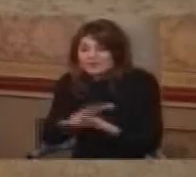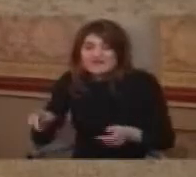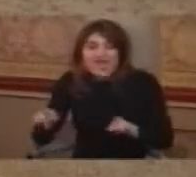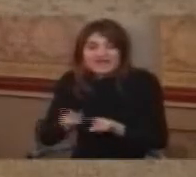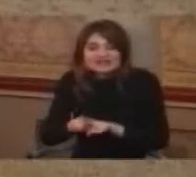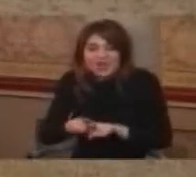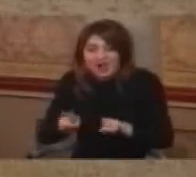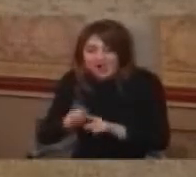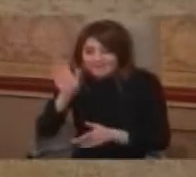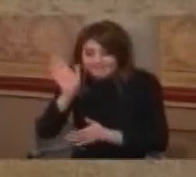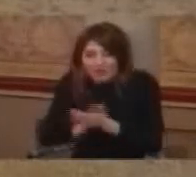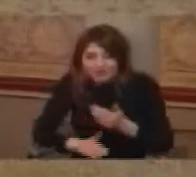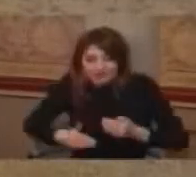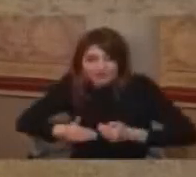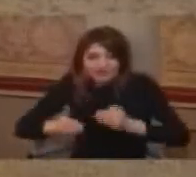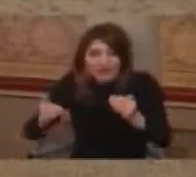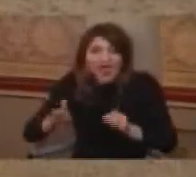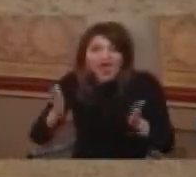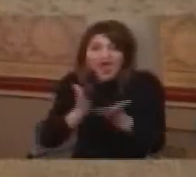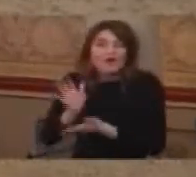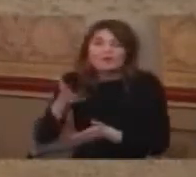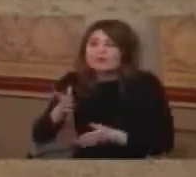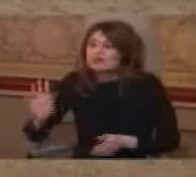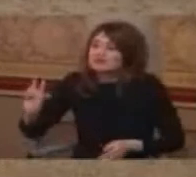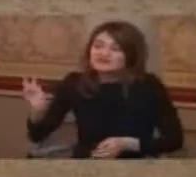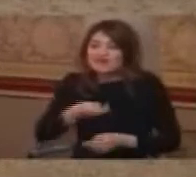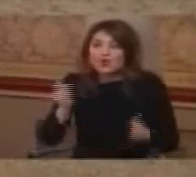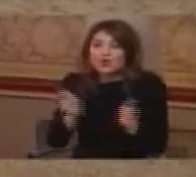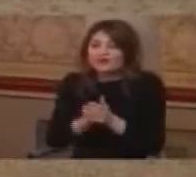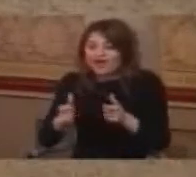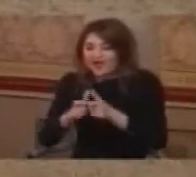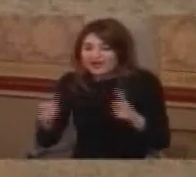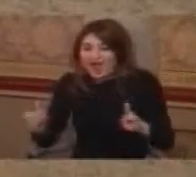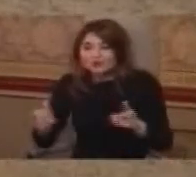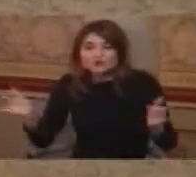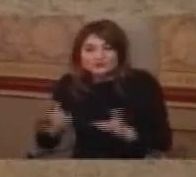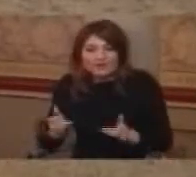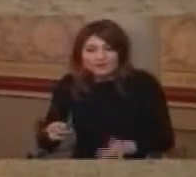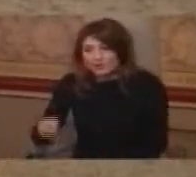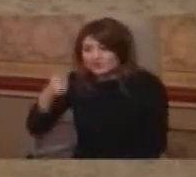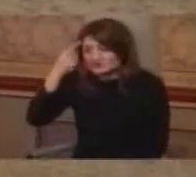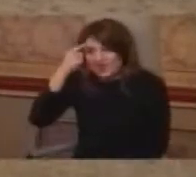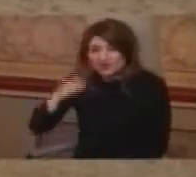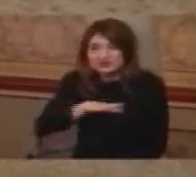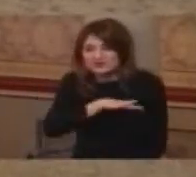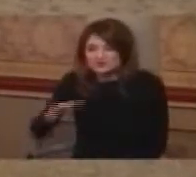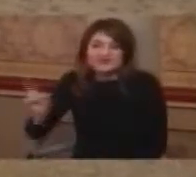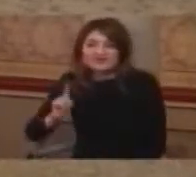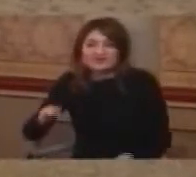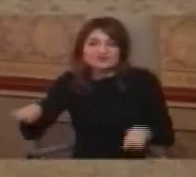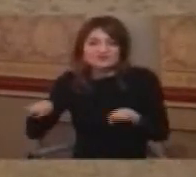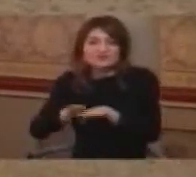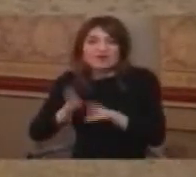mogu kupiti kartu za utakmicu, onda svi ne mogu biti u poziciji jednako kročiti kroz